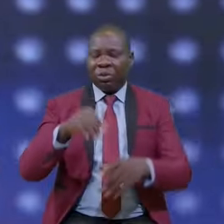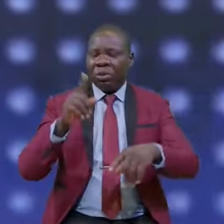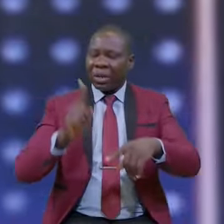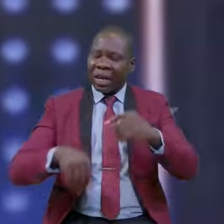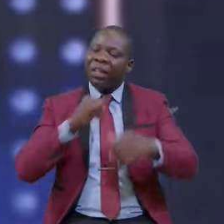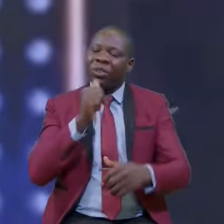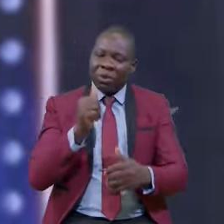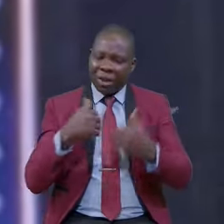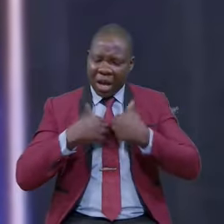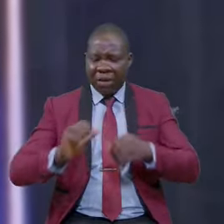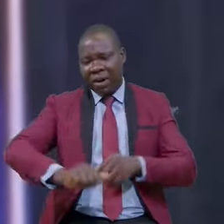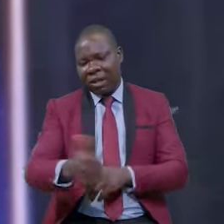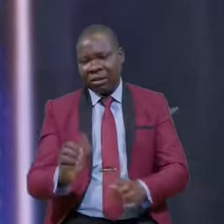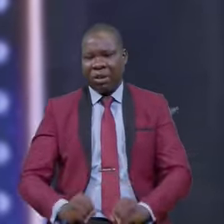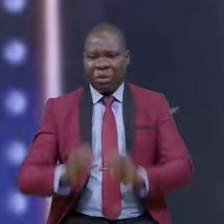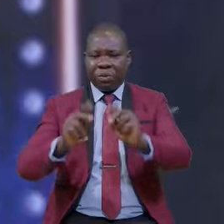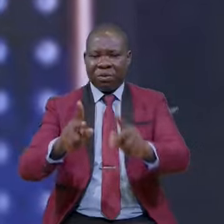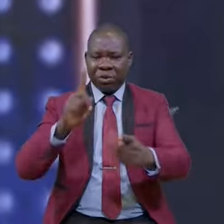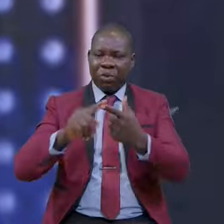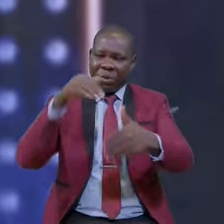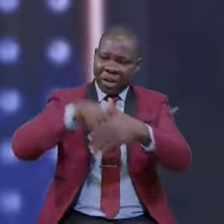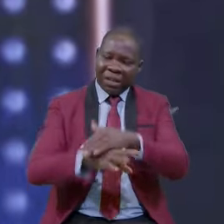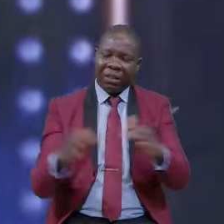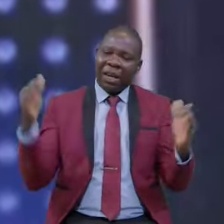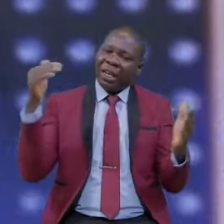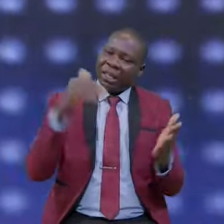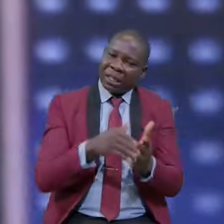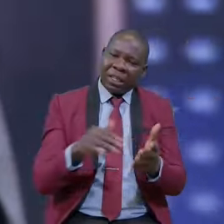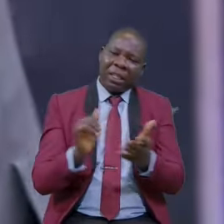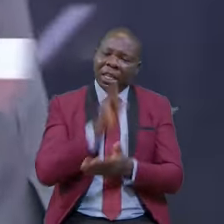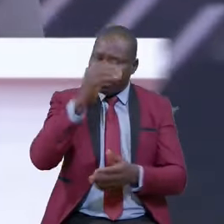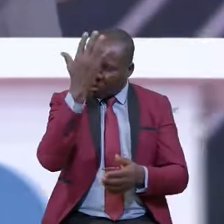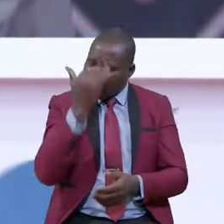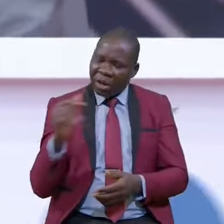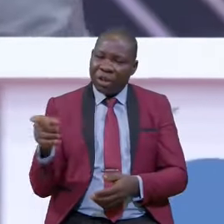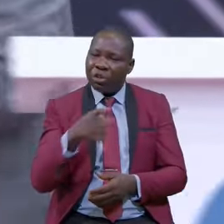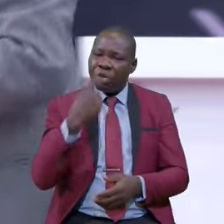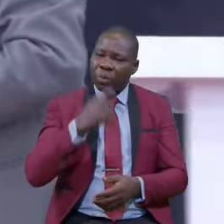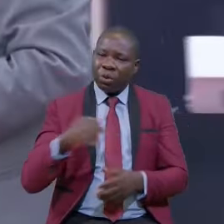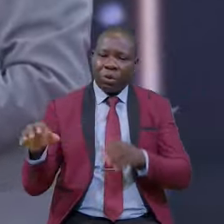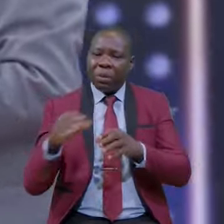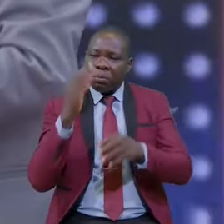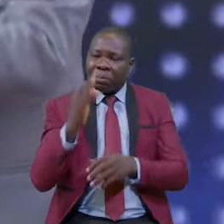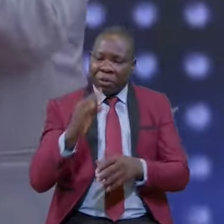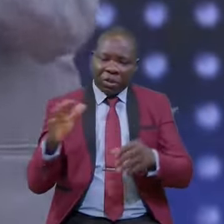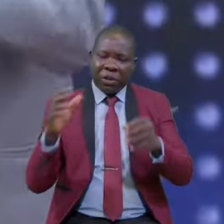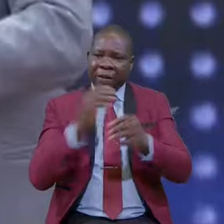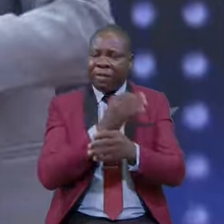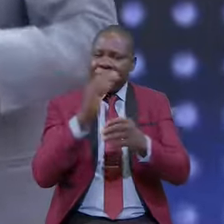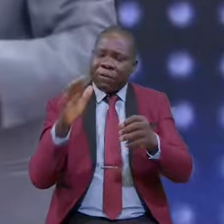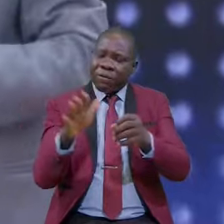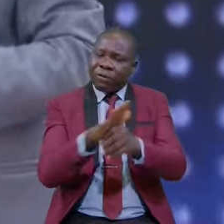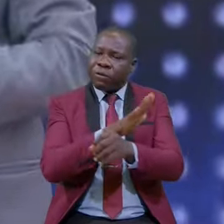prêcher librement, mais vous devez prêcher pleinement. Dites-le toute la vérité. Voyez cette femme venant au